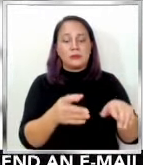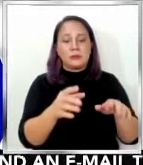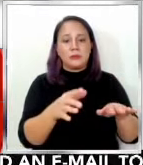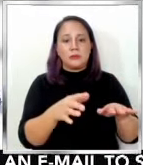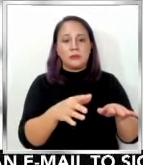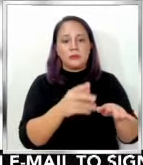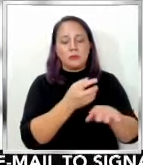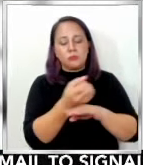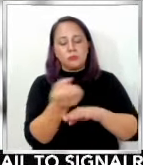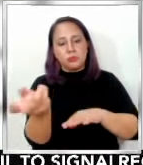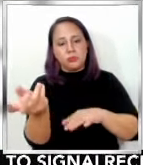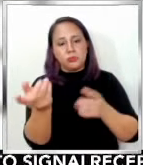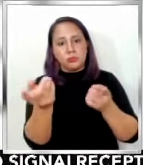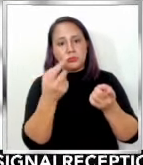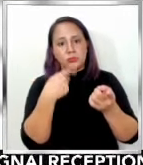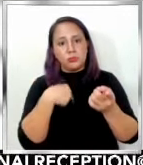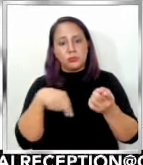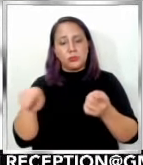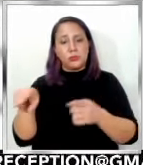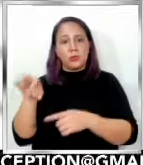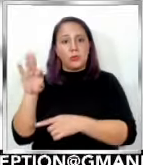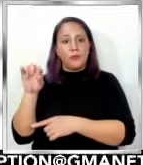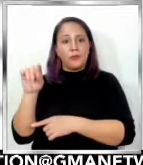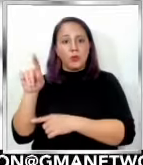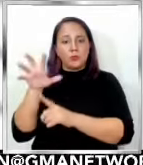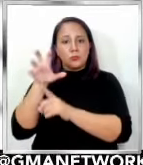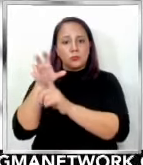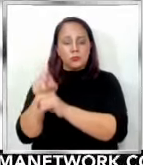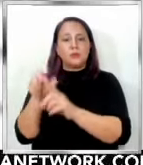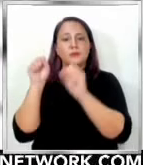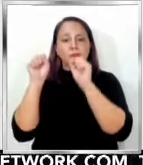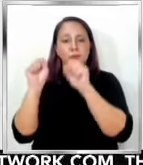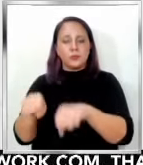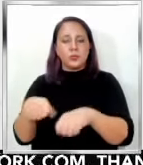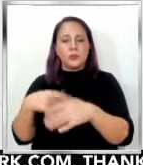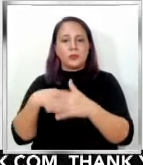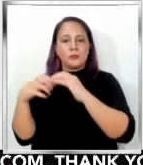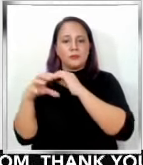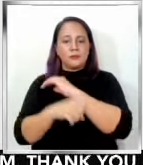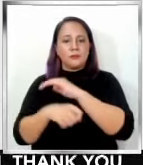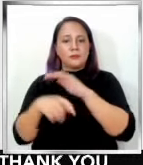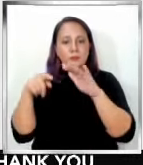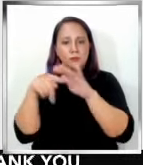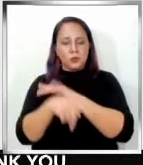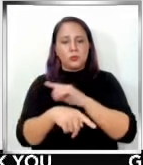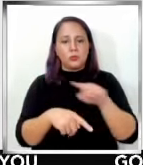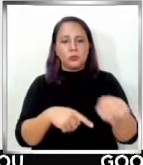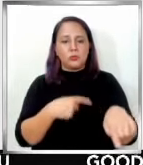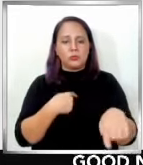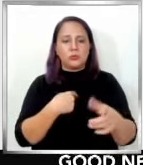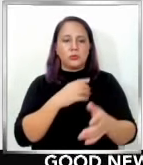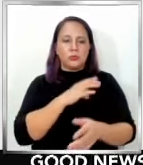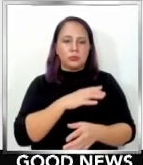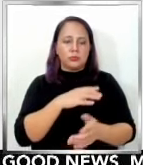na aresto ng mga pulis si Foster na posibleng maharap sa reklamong robbery at murder. Nag-abot ng pakikiramay ang alkalde ng Bayonne, New Jersey